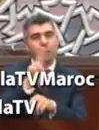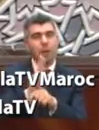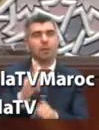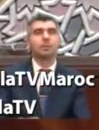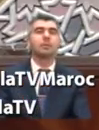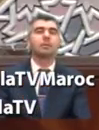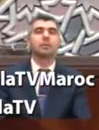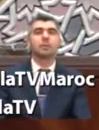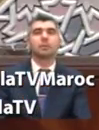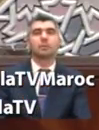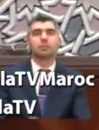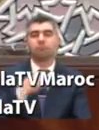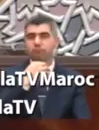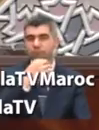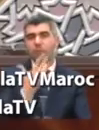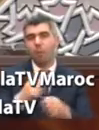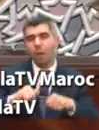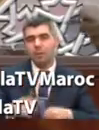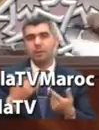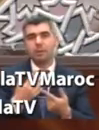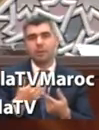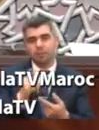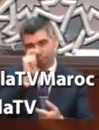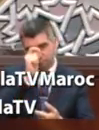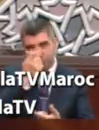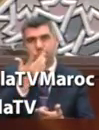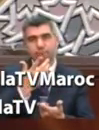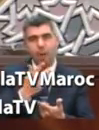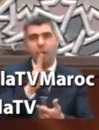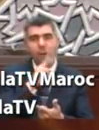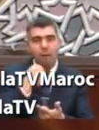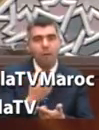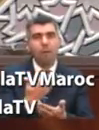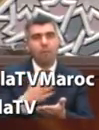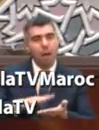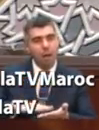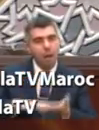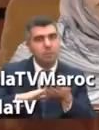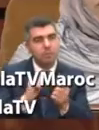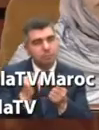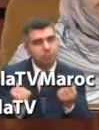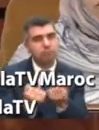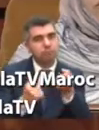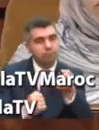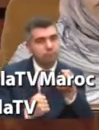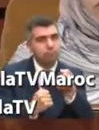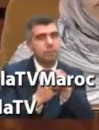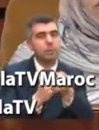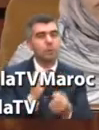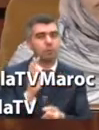سيد الوزير، نتمم المجهودات التي تبذلها الحكومة للنهوض بالتكوين المهني وجعله